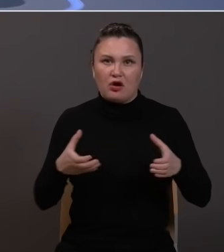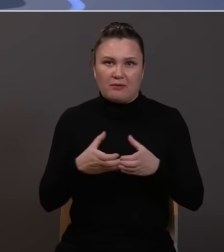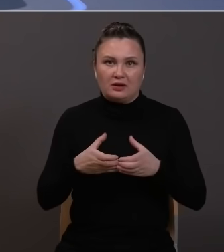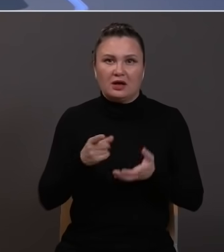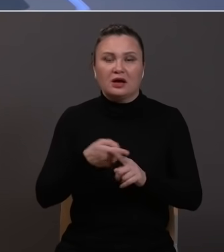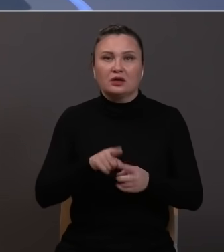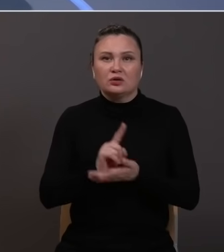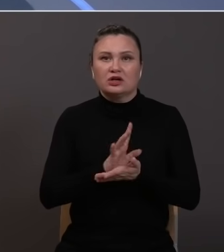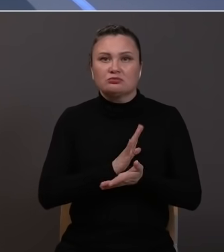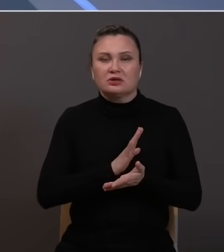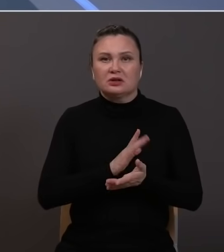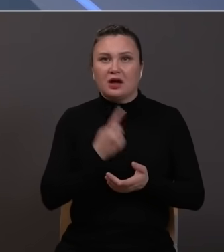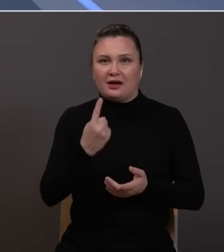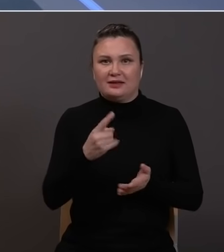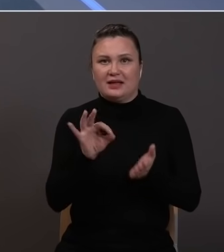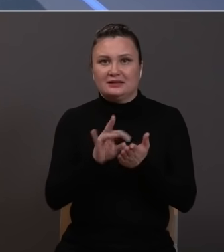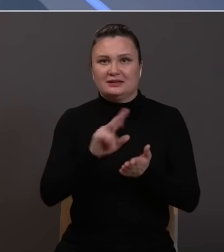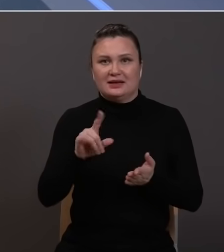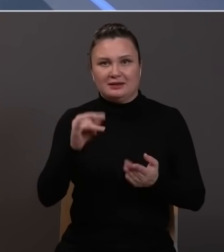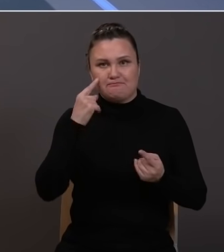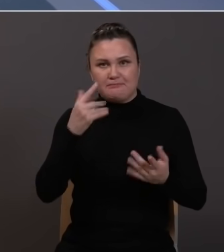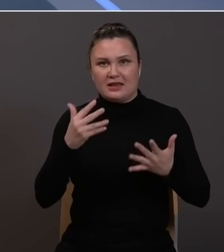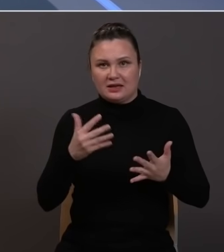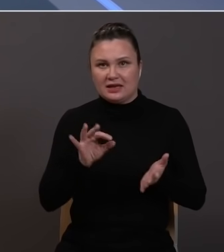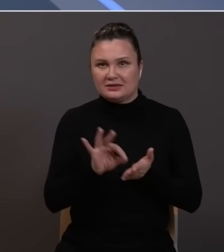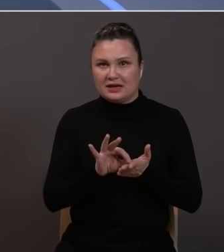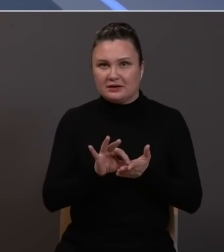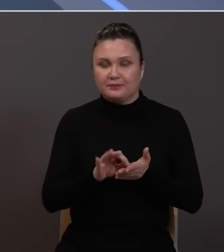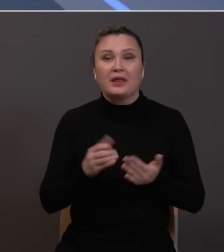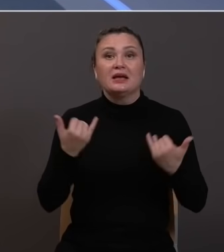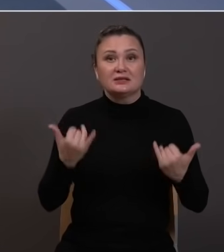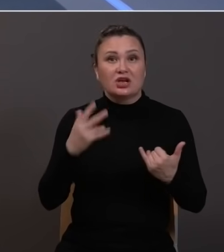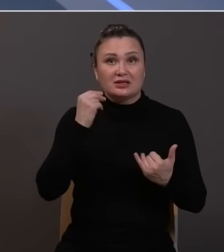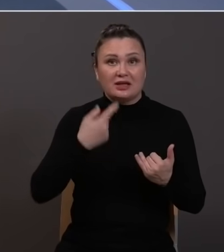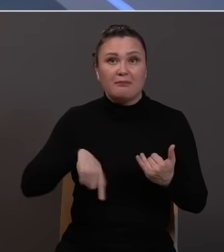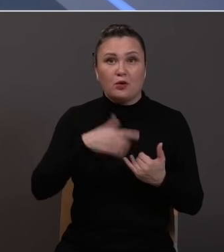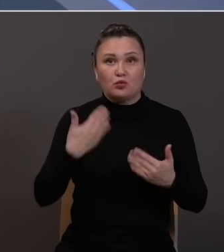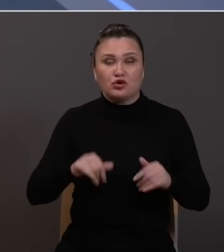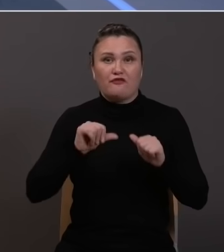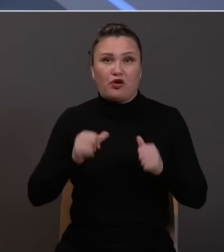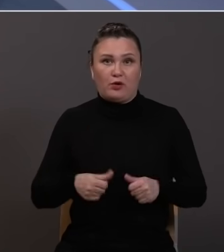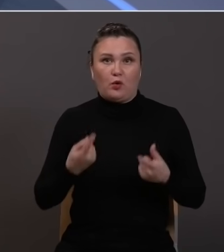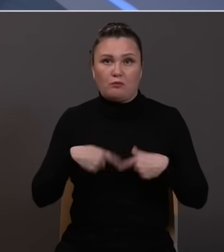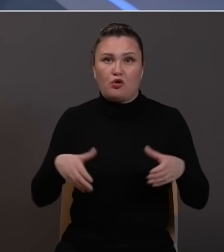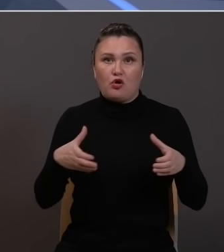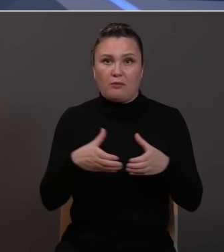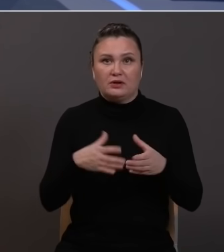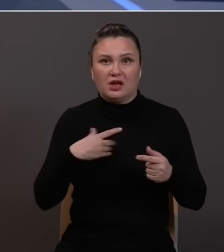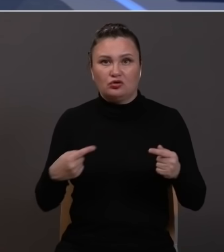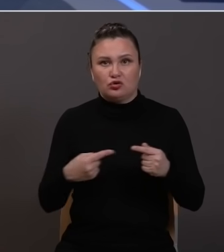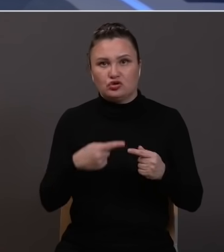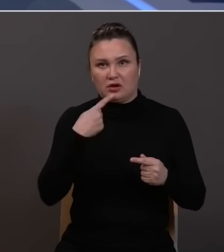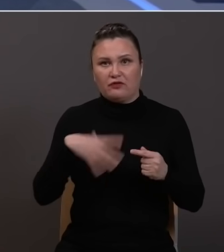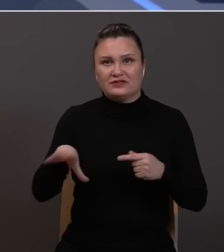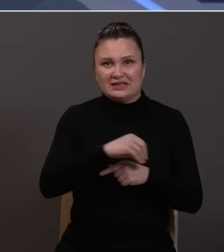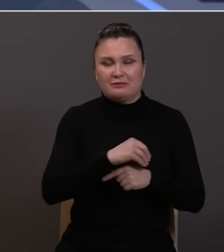должна быть, вот, у которой должна быть одна цель, и она понятная. И вот сейчас, когда мы уже формируем команду, то есть я четко говорю всем